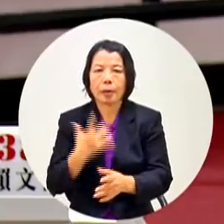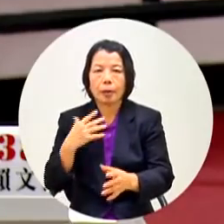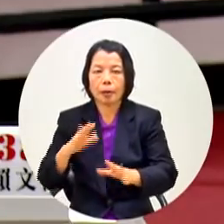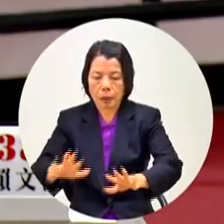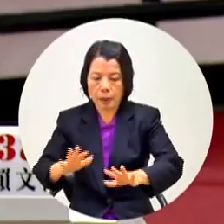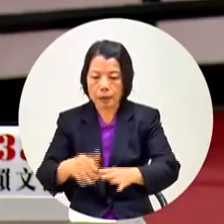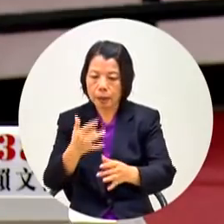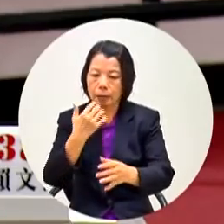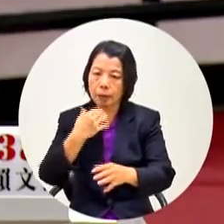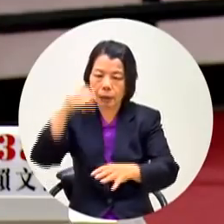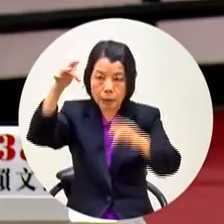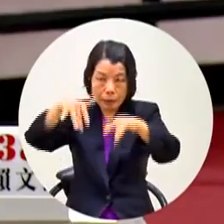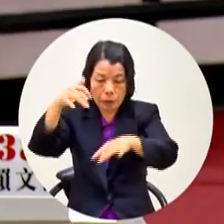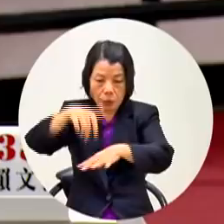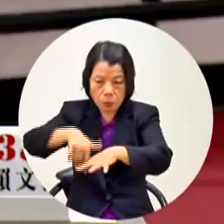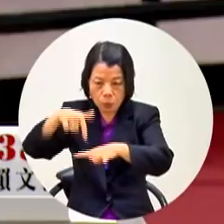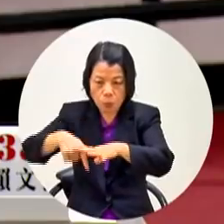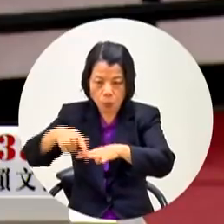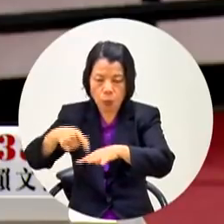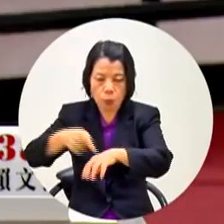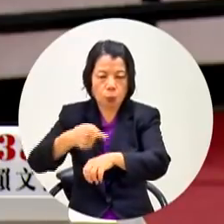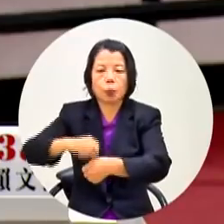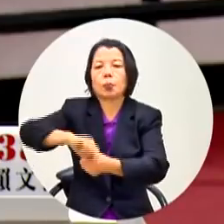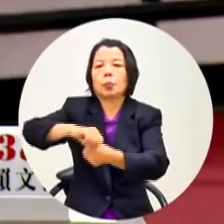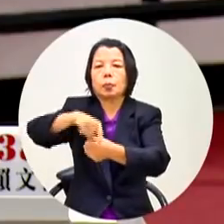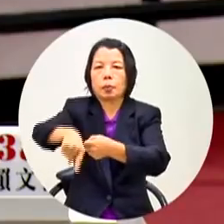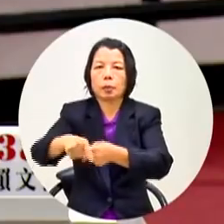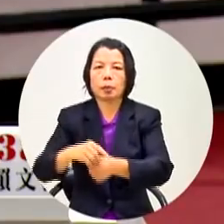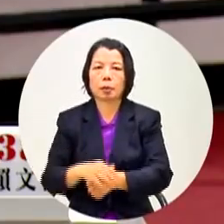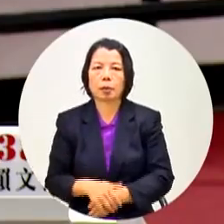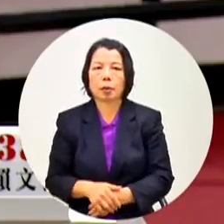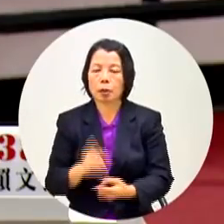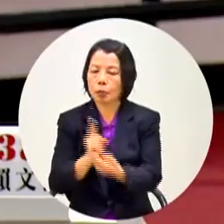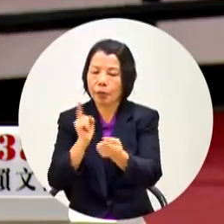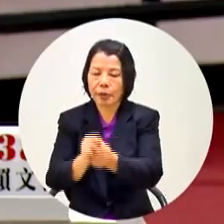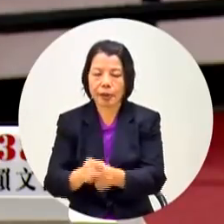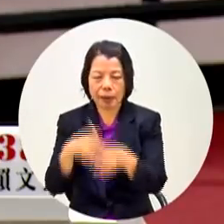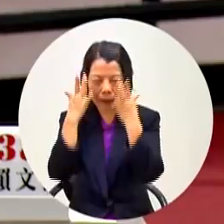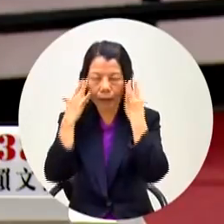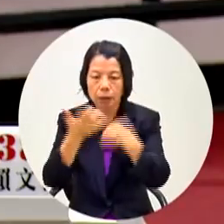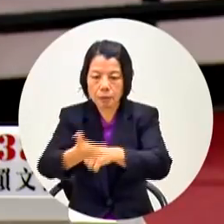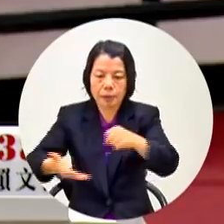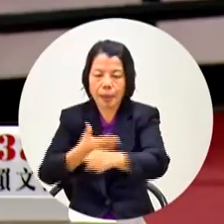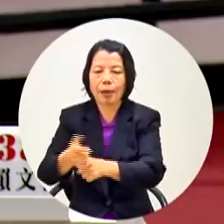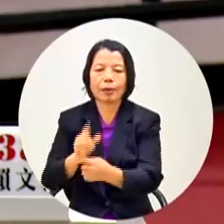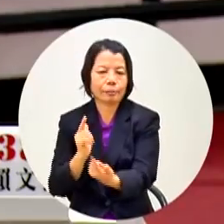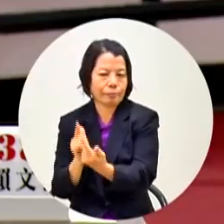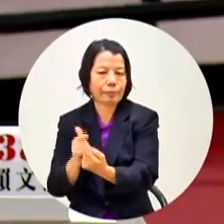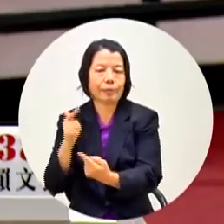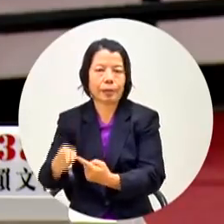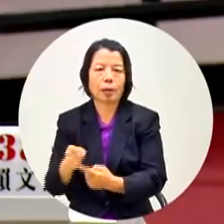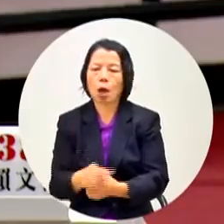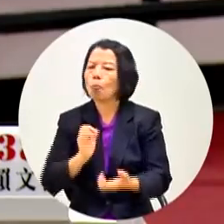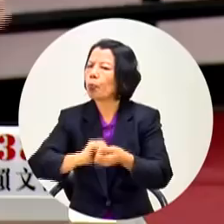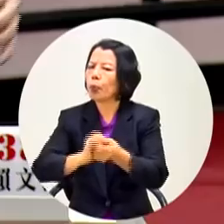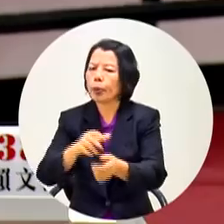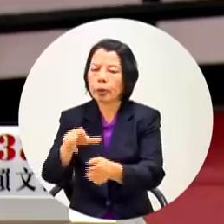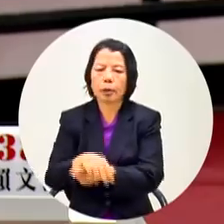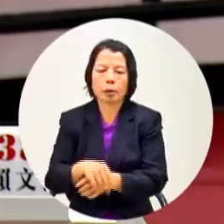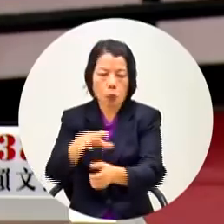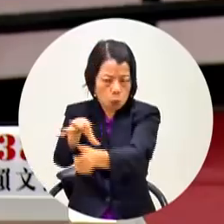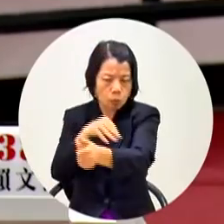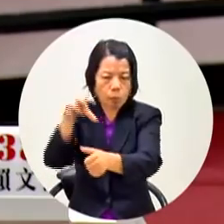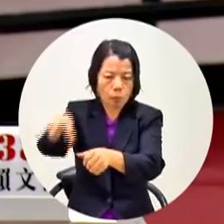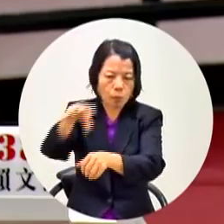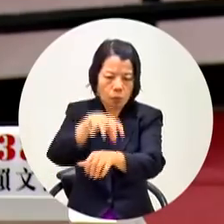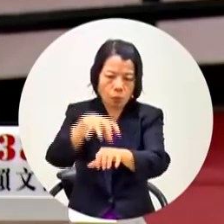的最优质的方法，但是也不一定全部要用这个，有办法能够做到这样是最好。那有的我每个城